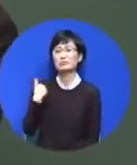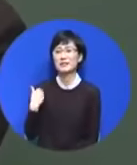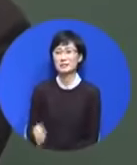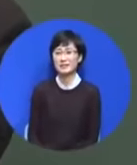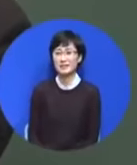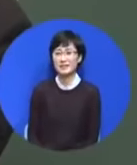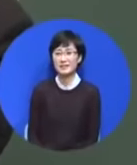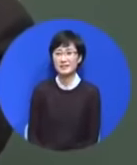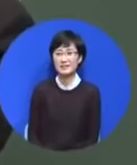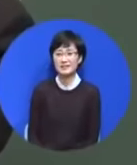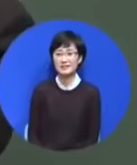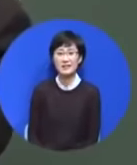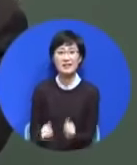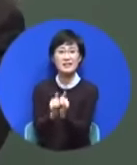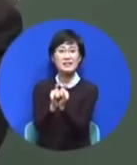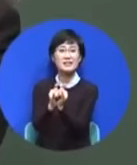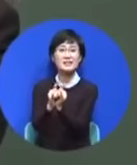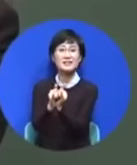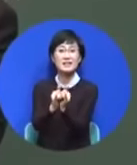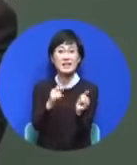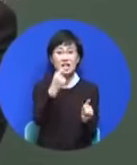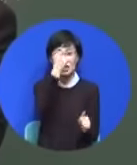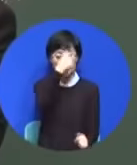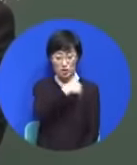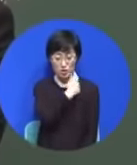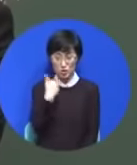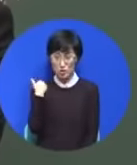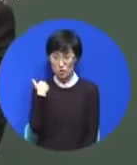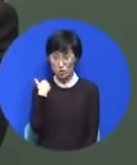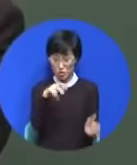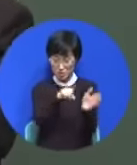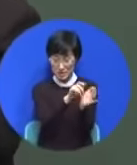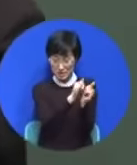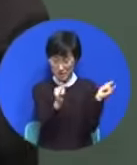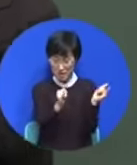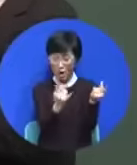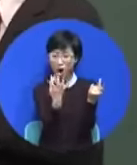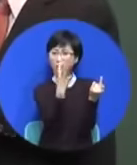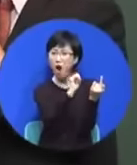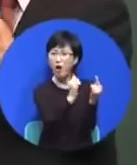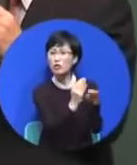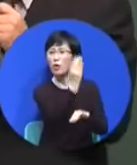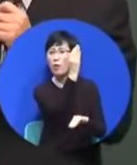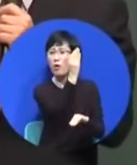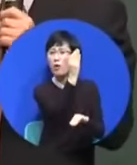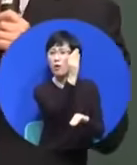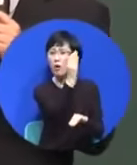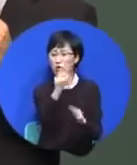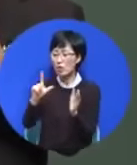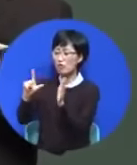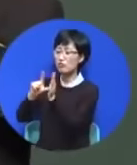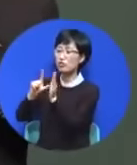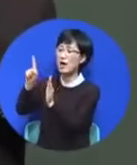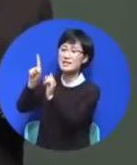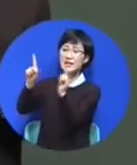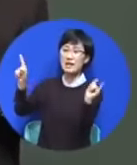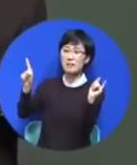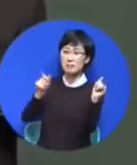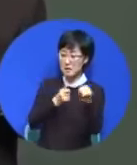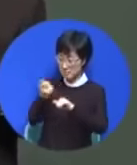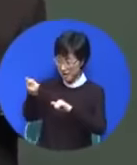수십억의 사람이 루트 한명을 못 이겠어 못 이깁니다